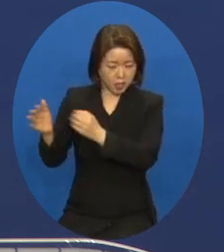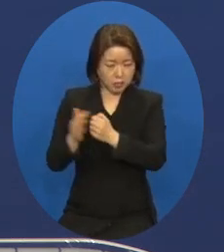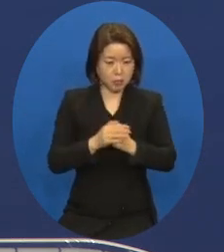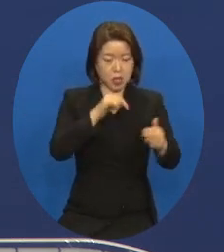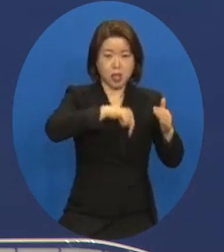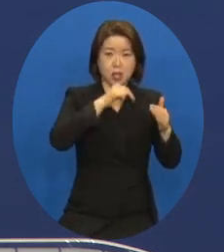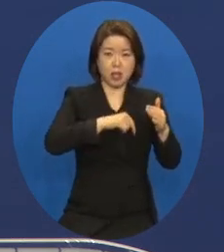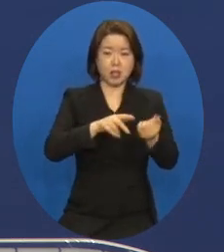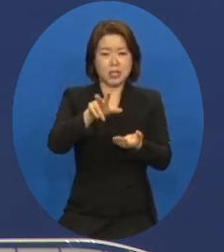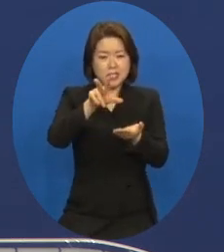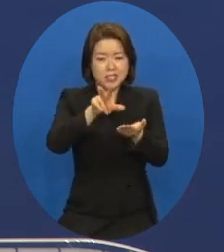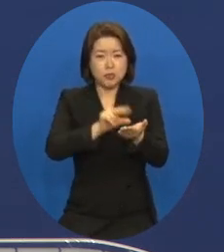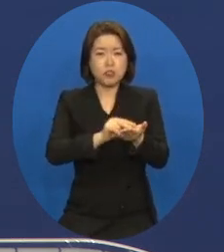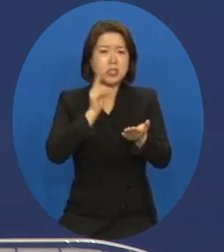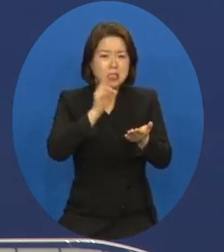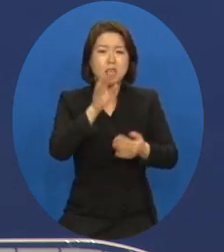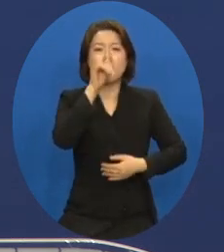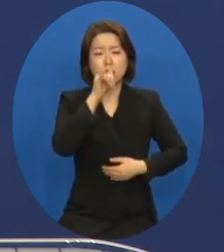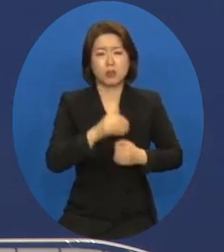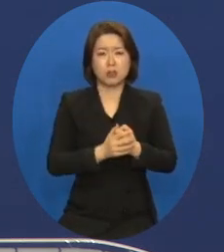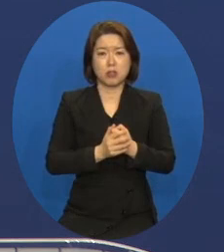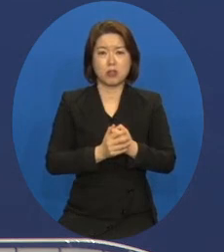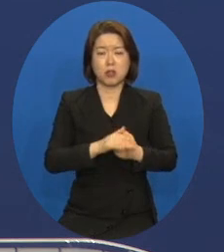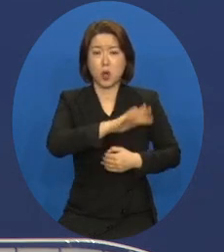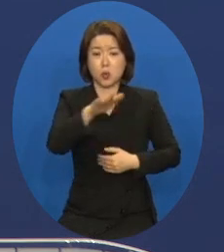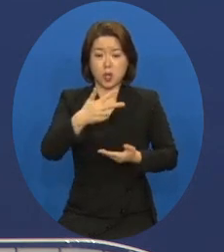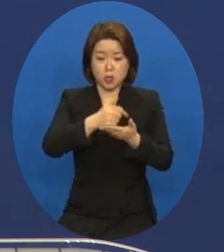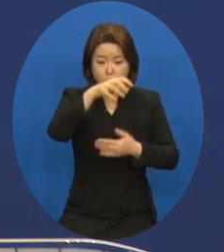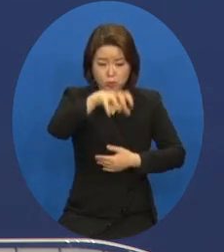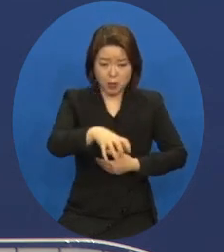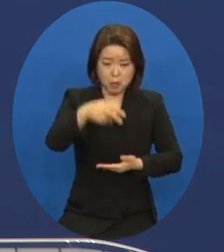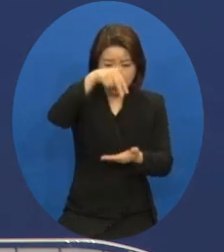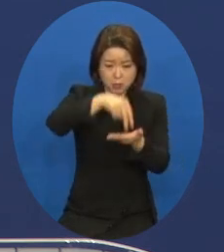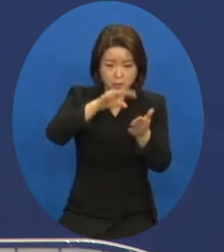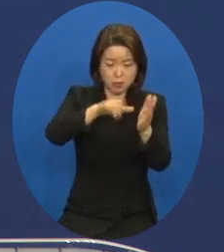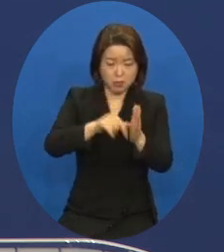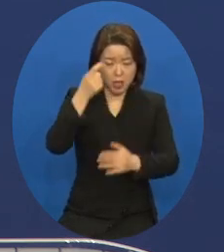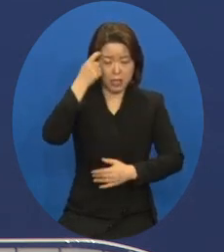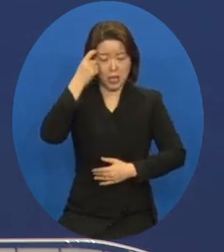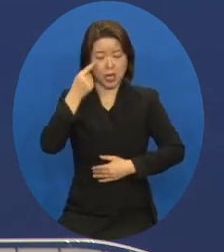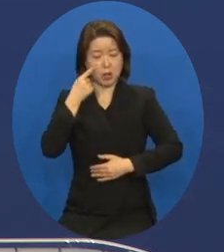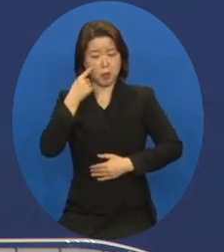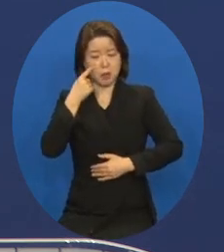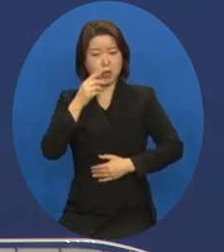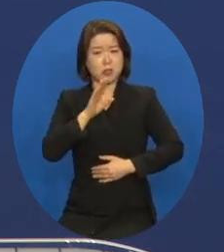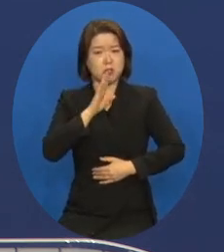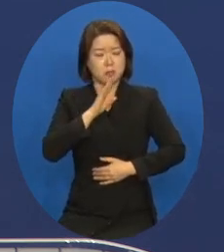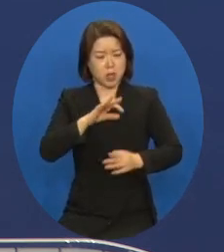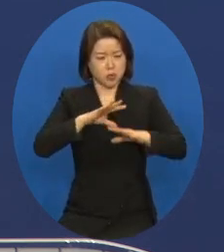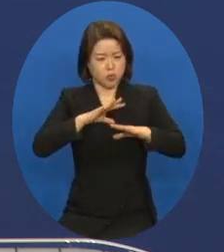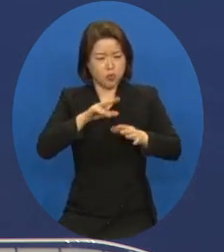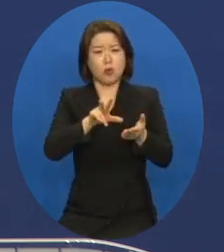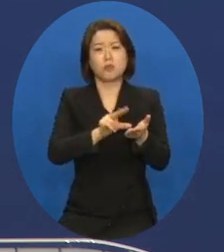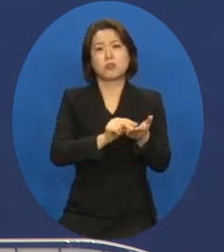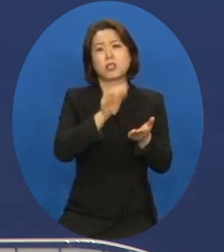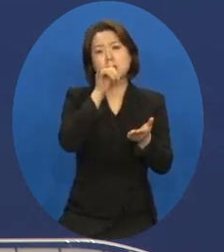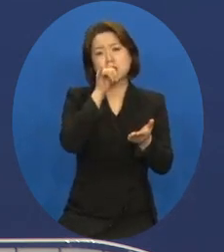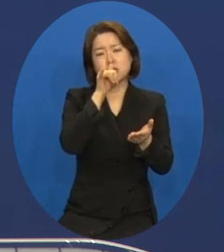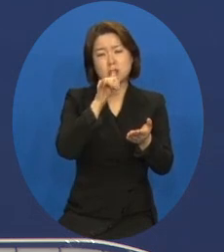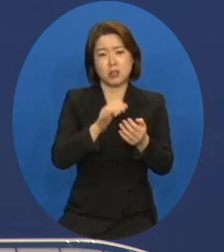문제에 우리가 주님 앞에 설 때를 생각하면 정말 두려운 문제들이 있습니다